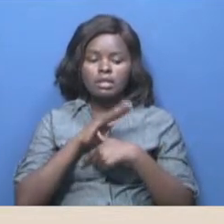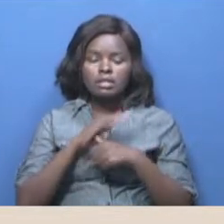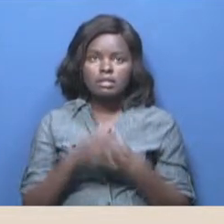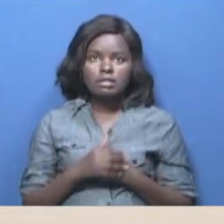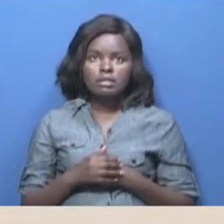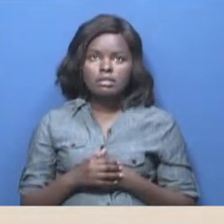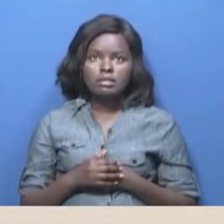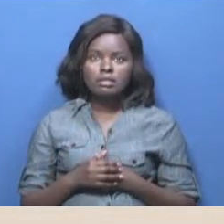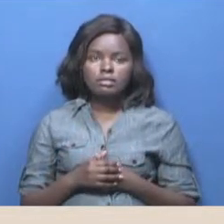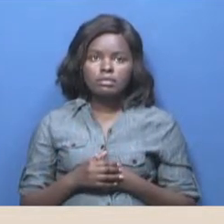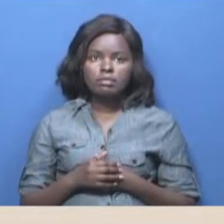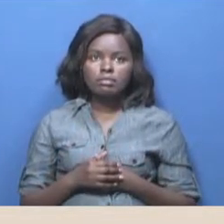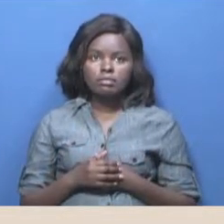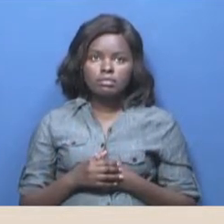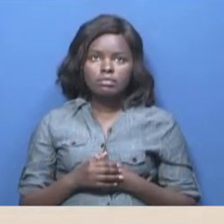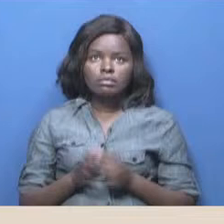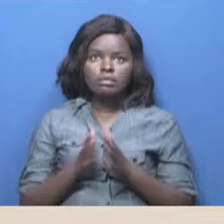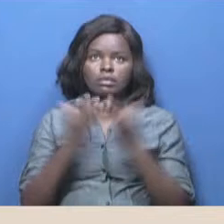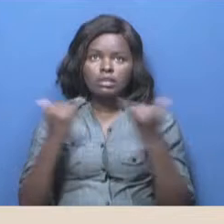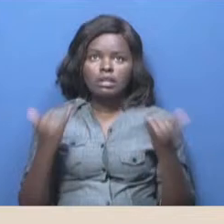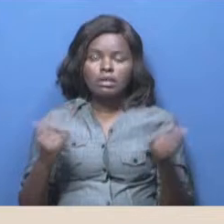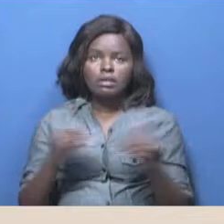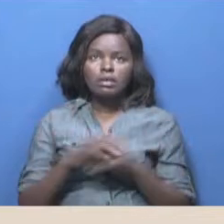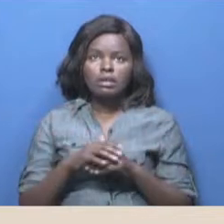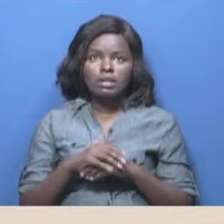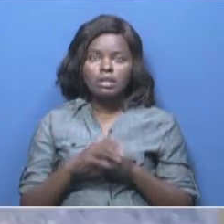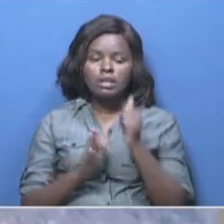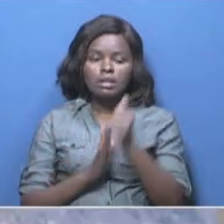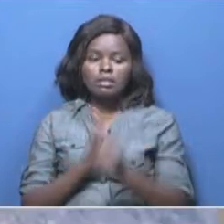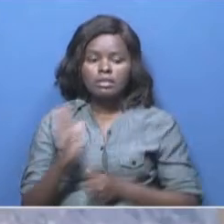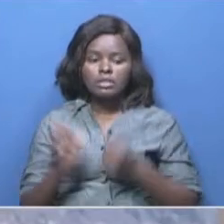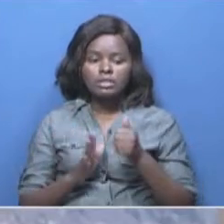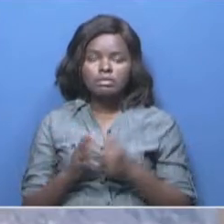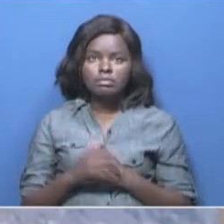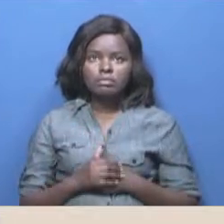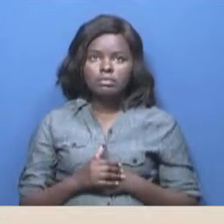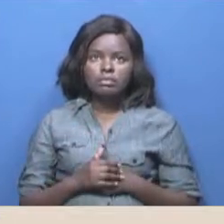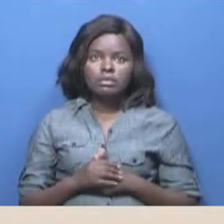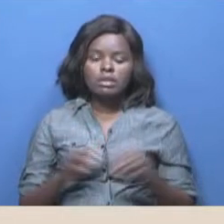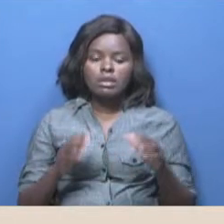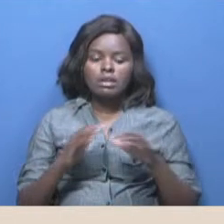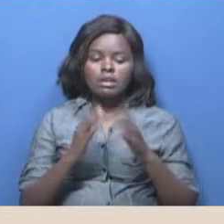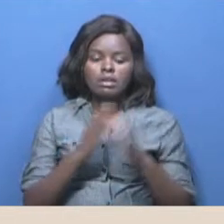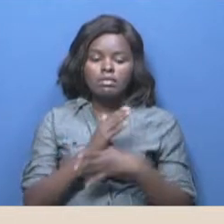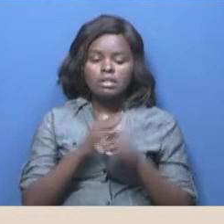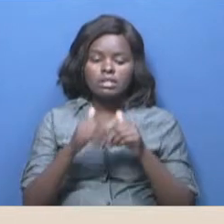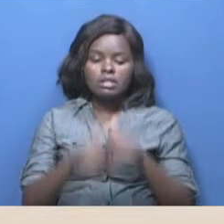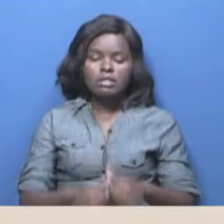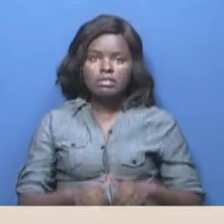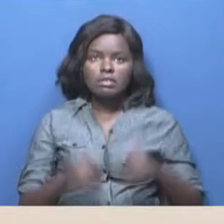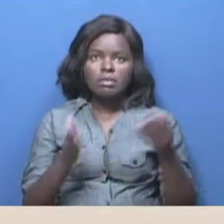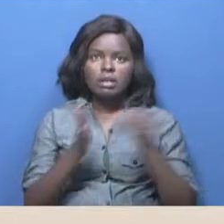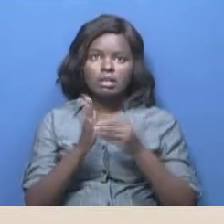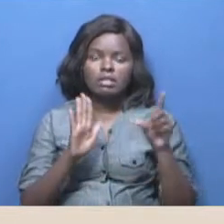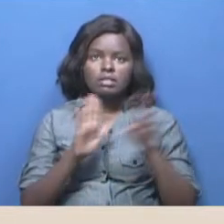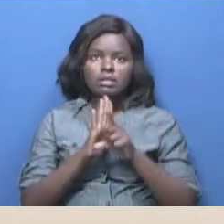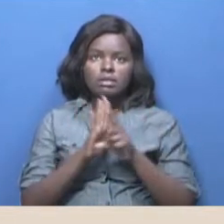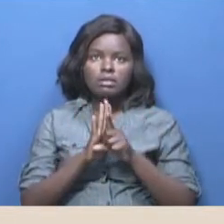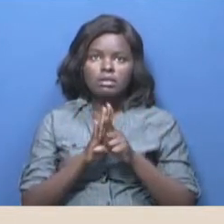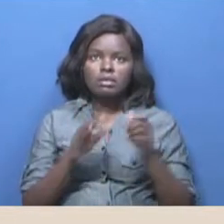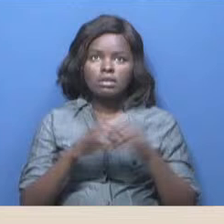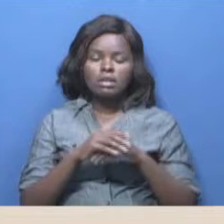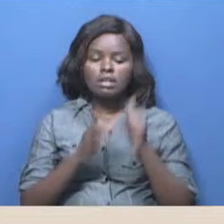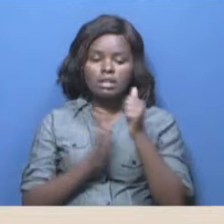na njĩra ĩgwete. Rĩu tũthiĩ nginya kũrĩa mwena wa Naivasha. Ũtegi wa thamaki mũgarũ na watho kũrĩa iria-inĩ